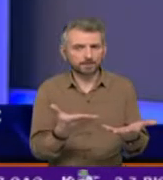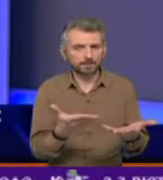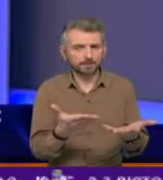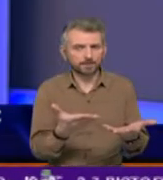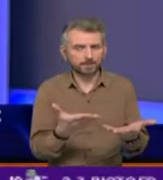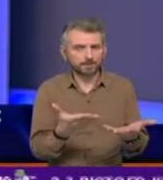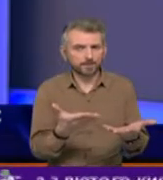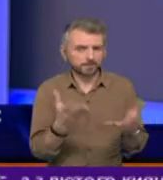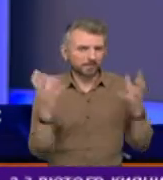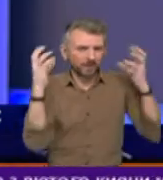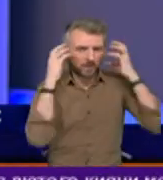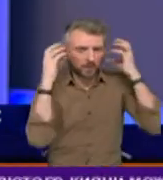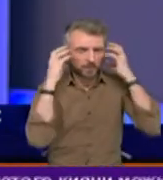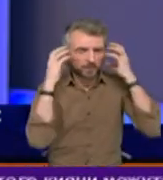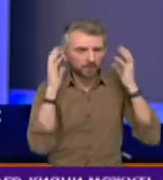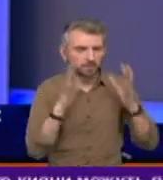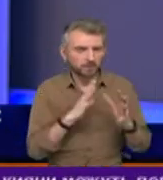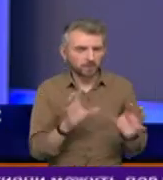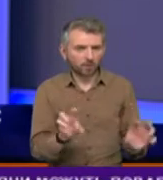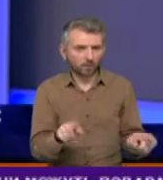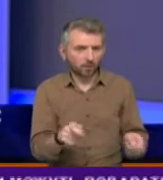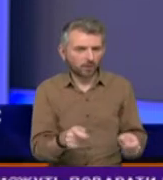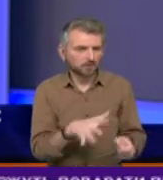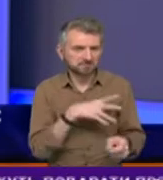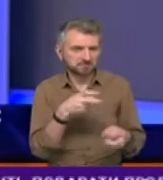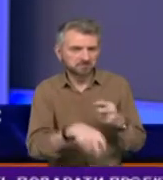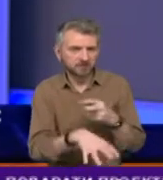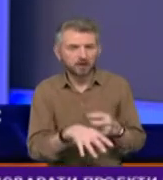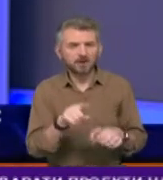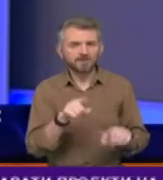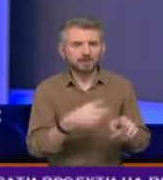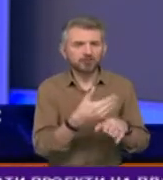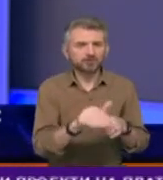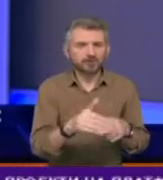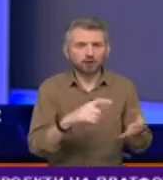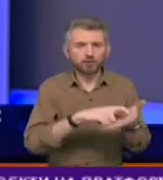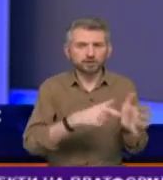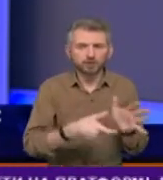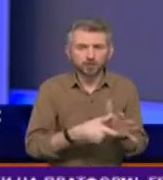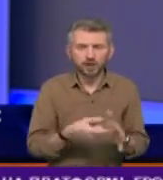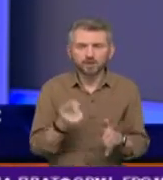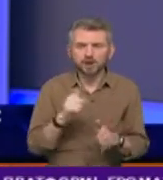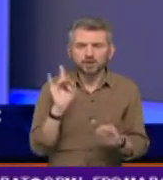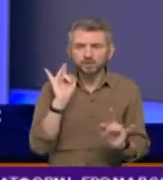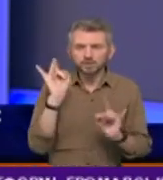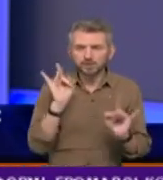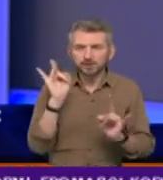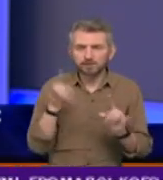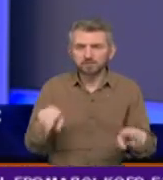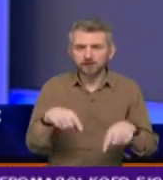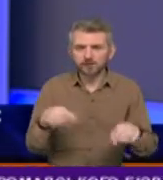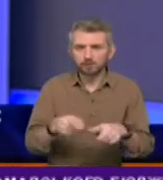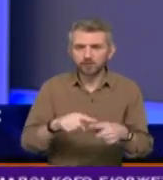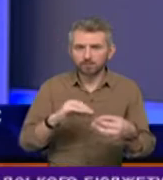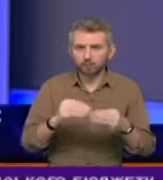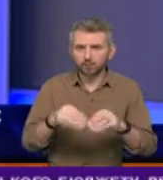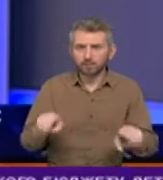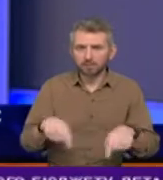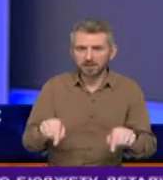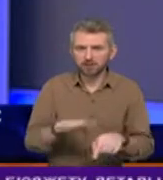як обов'язковий предмет. І тут, ну, моя точка зору, треба обов'язково підтримати політичне рішення Міністерства, Українського